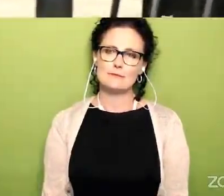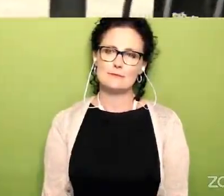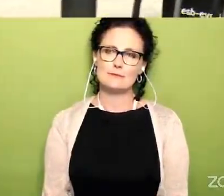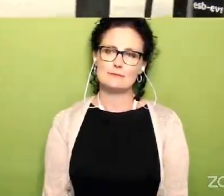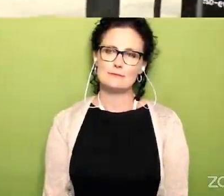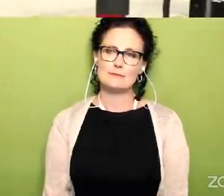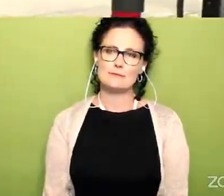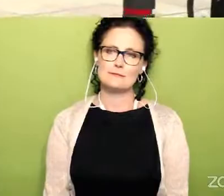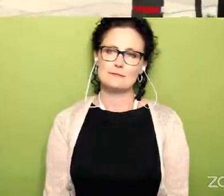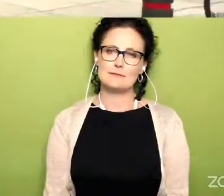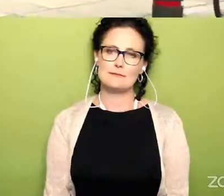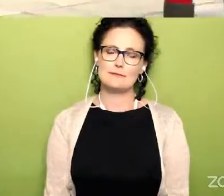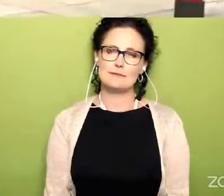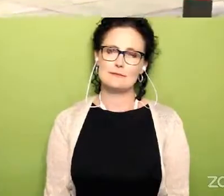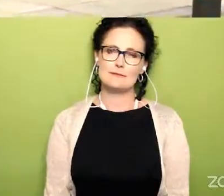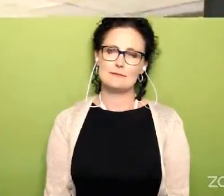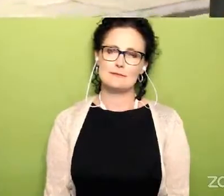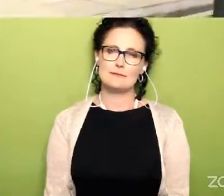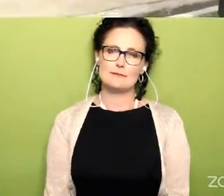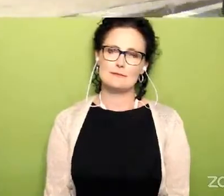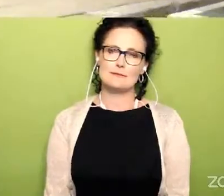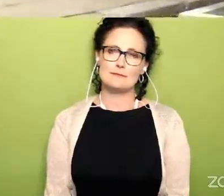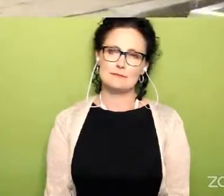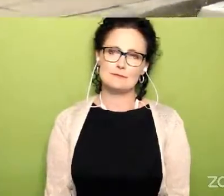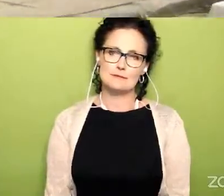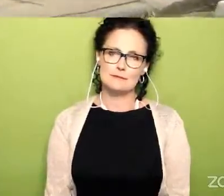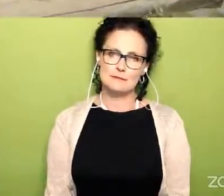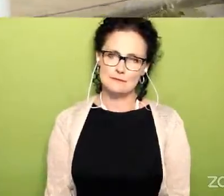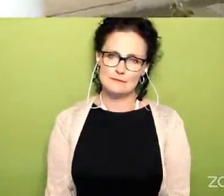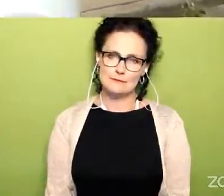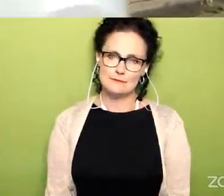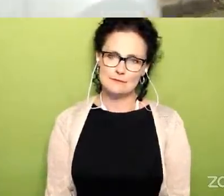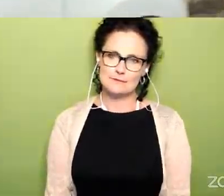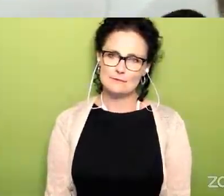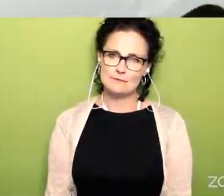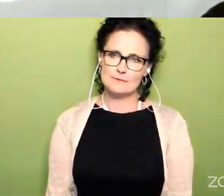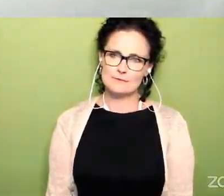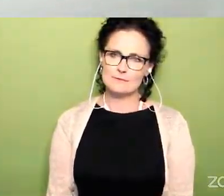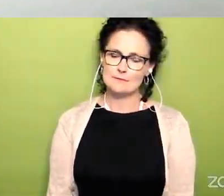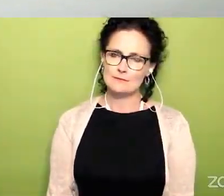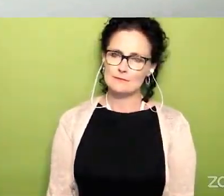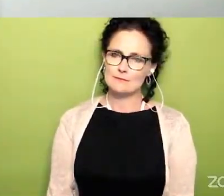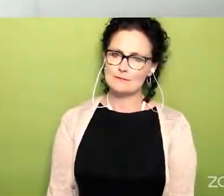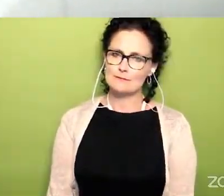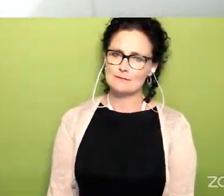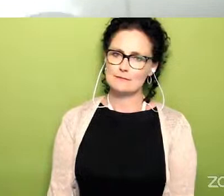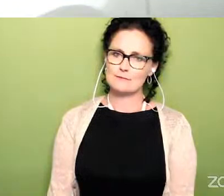ते सिर सदका उस दे नाम दा